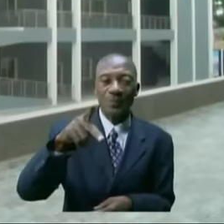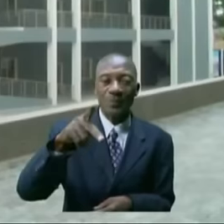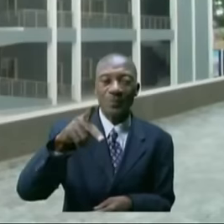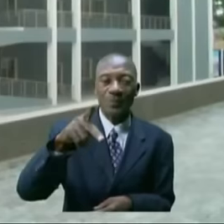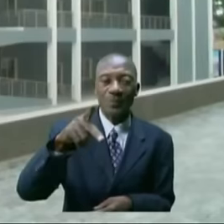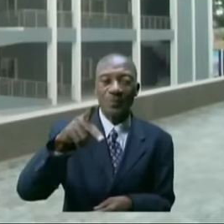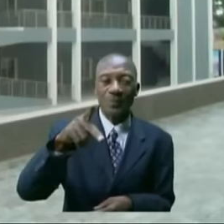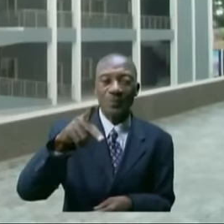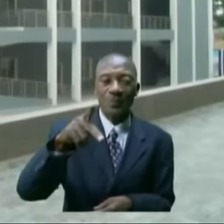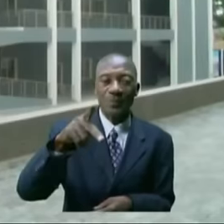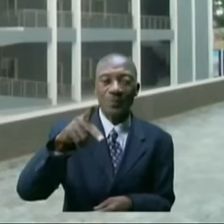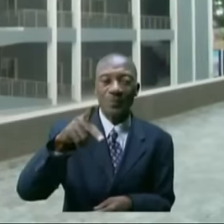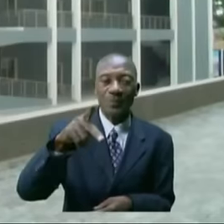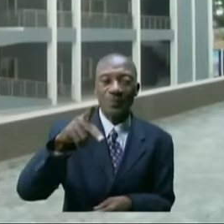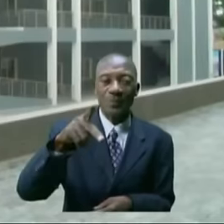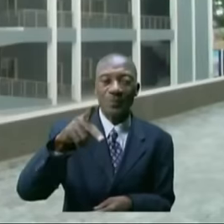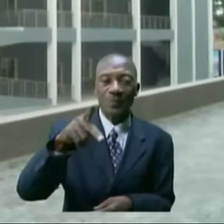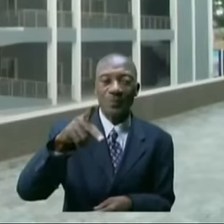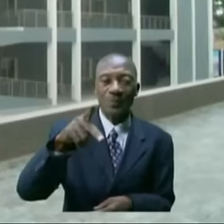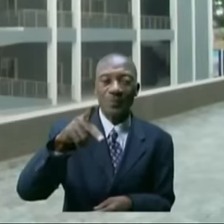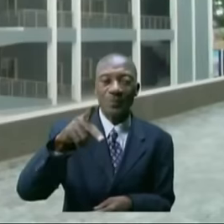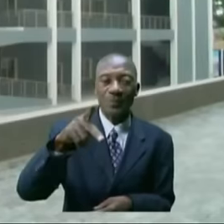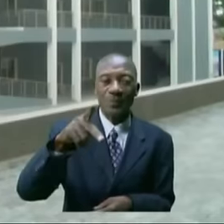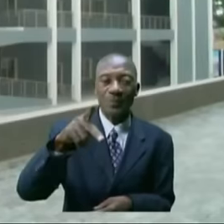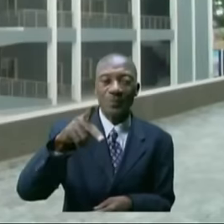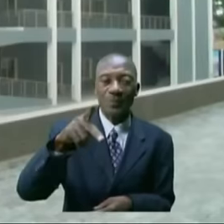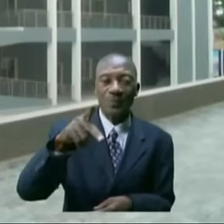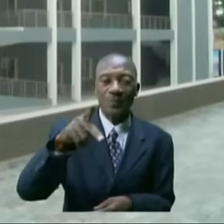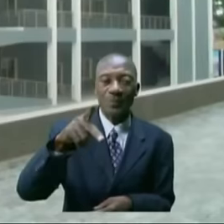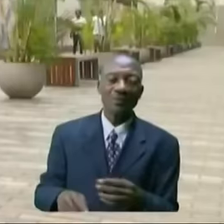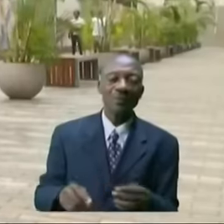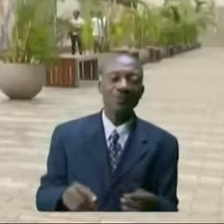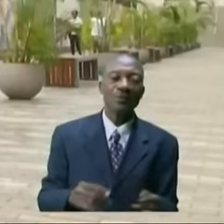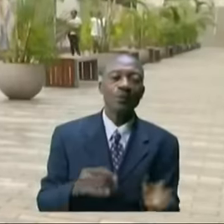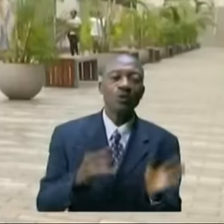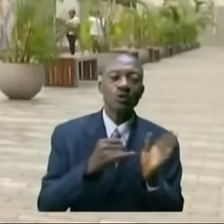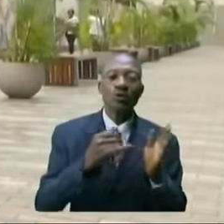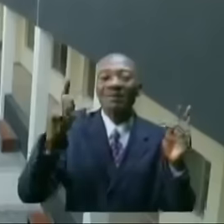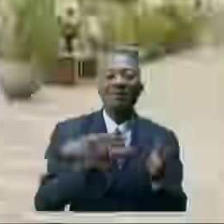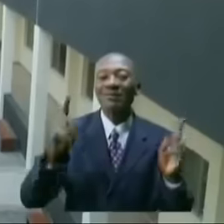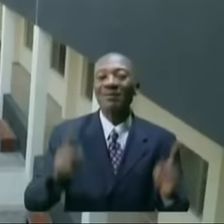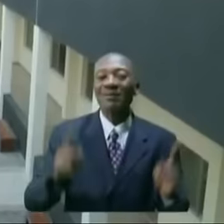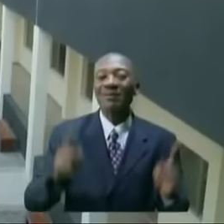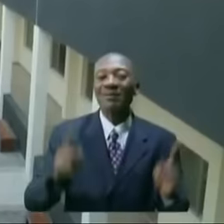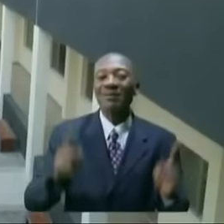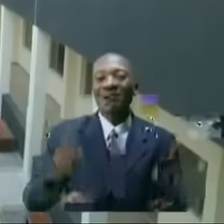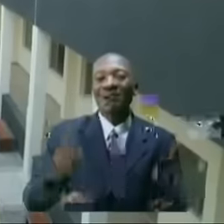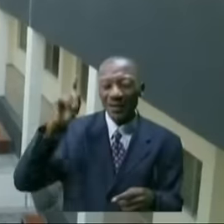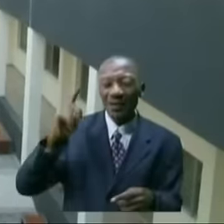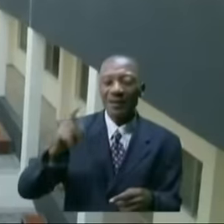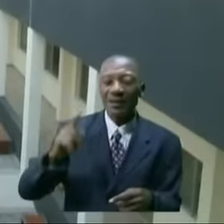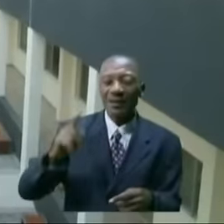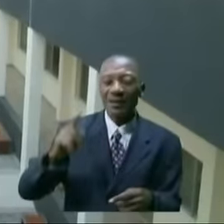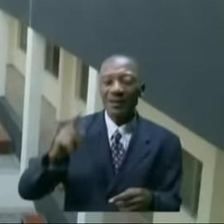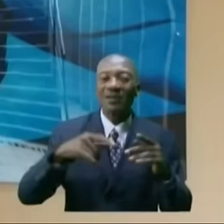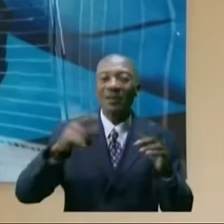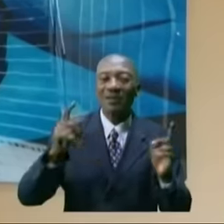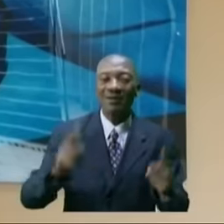Hier, aujourd'hui, que soit la création à la vie